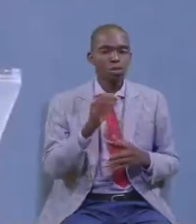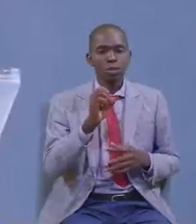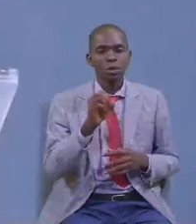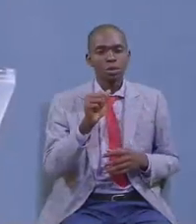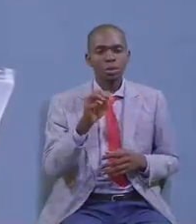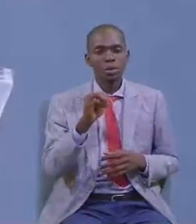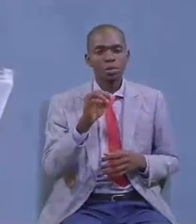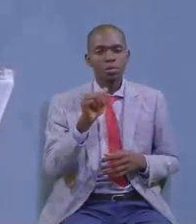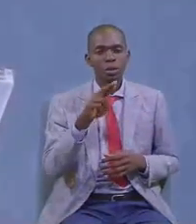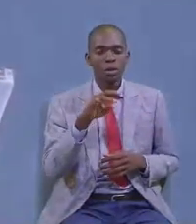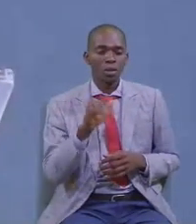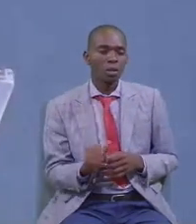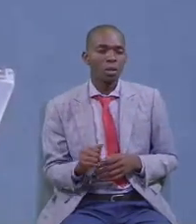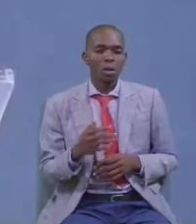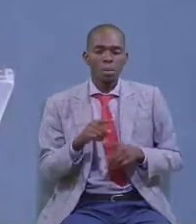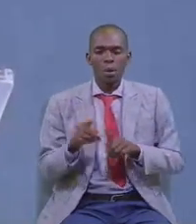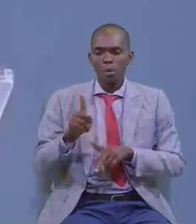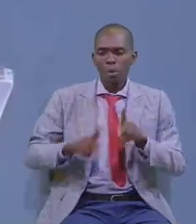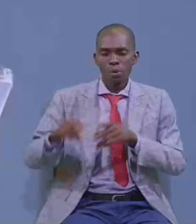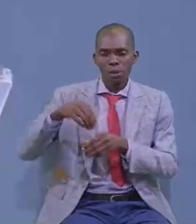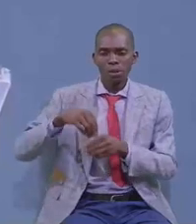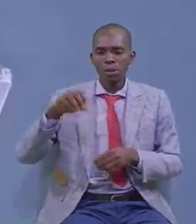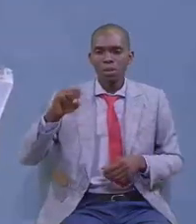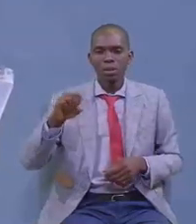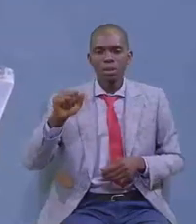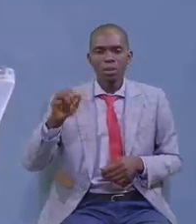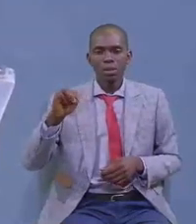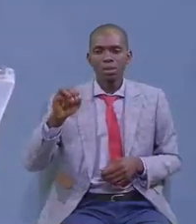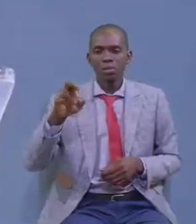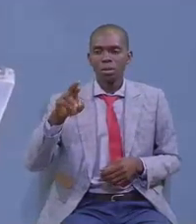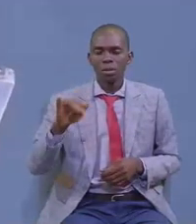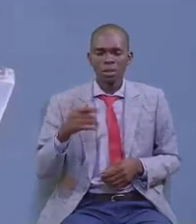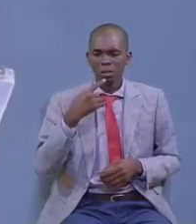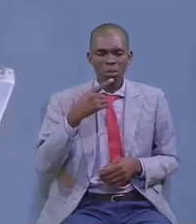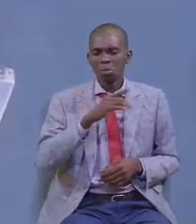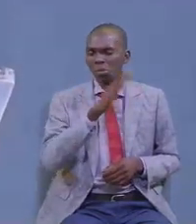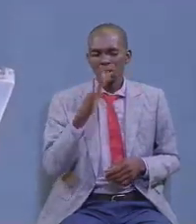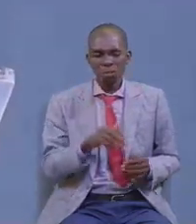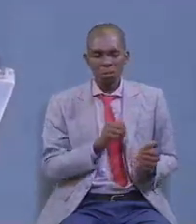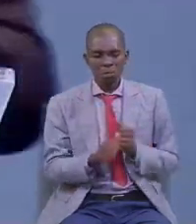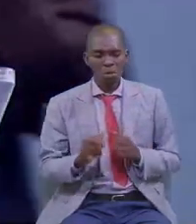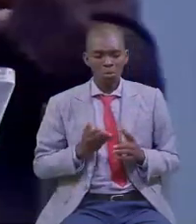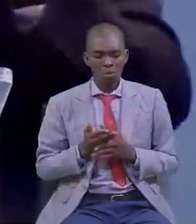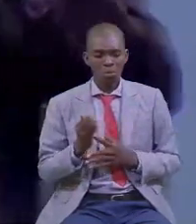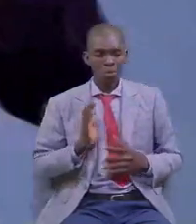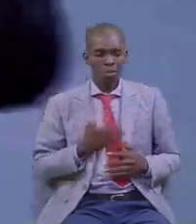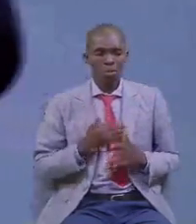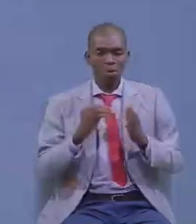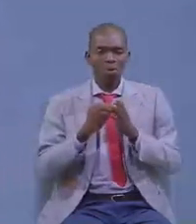Les Samaritains ont dit non. Tu ne passeras pas par ici pour aller à Jérusalem.